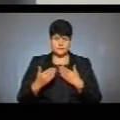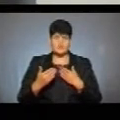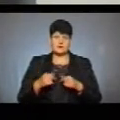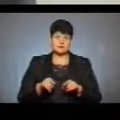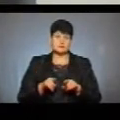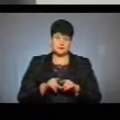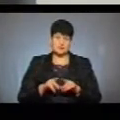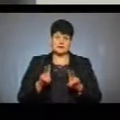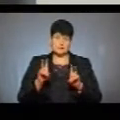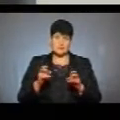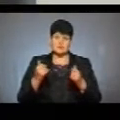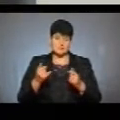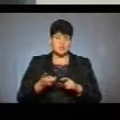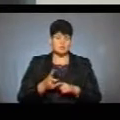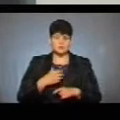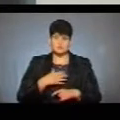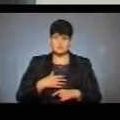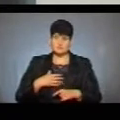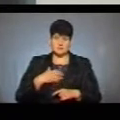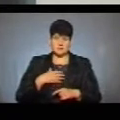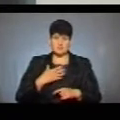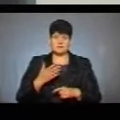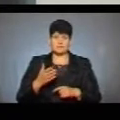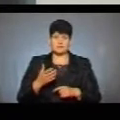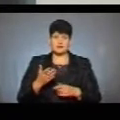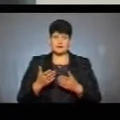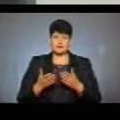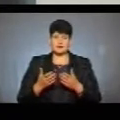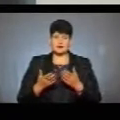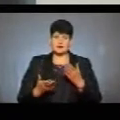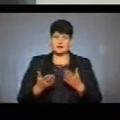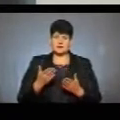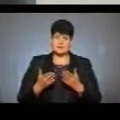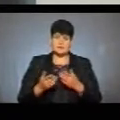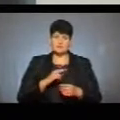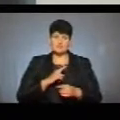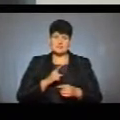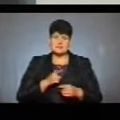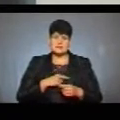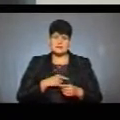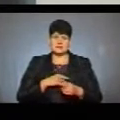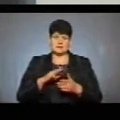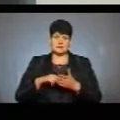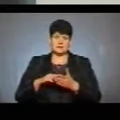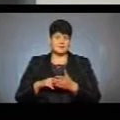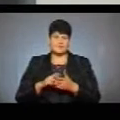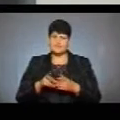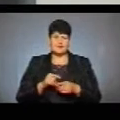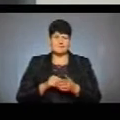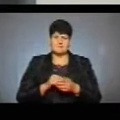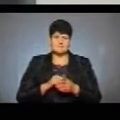так, тема зараз дуже актуальна, вона перебиває всі інші, але посилення санкцій ніяким чином не